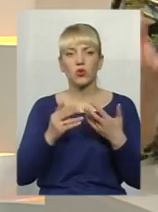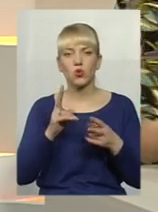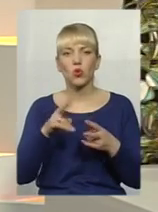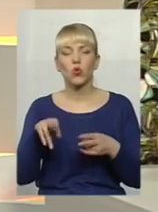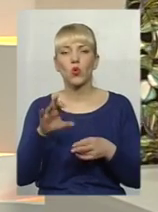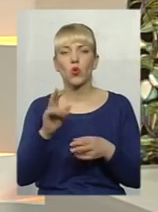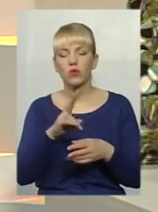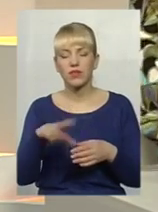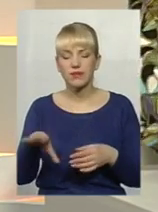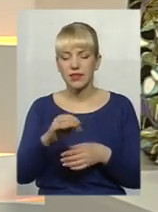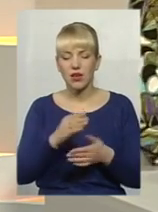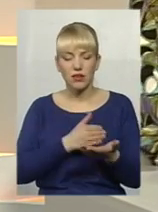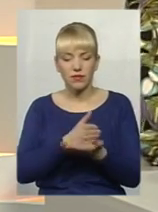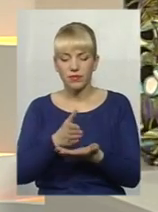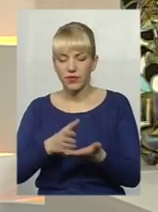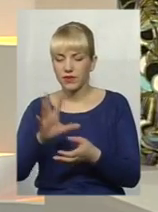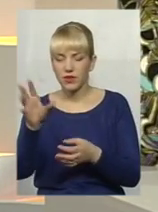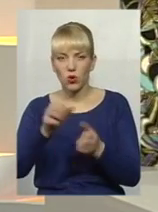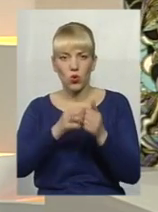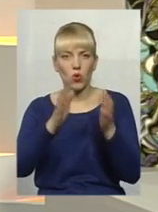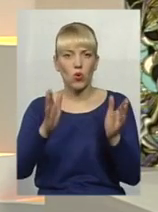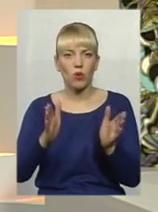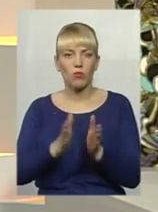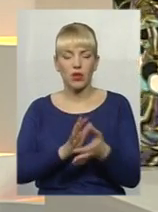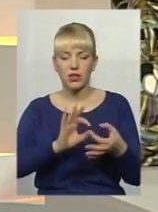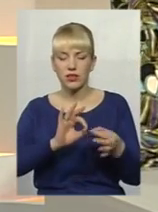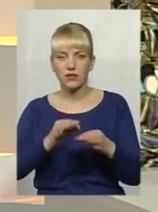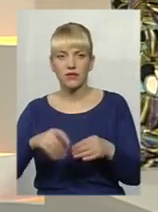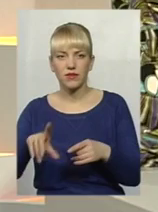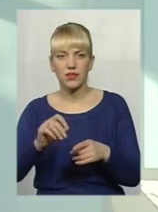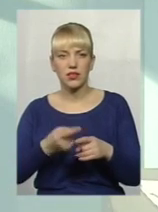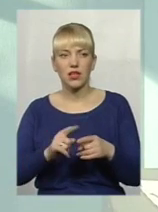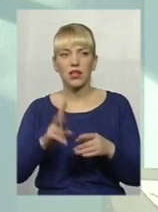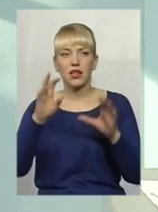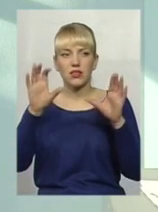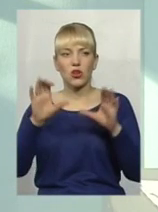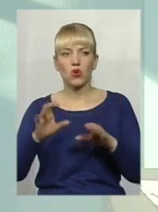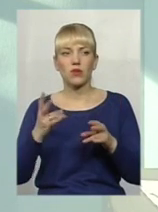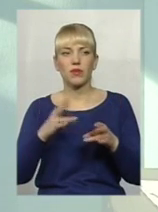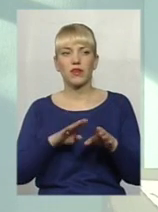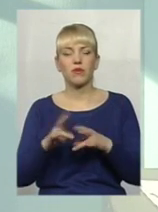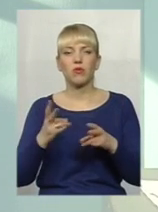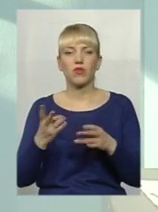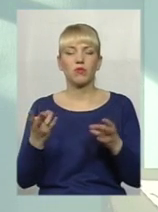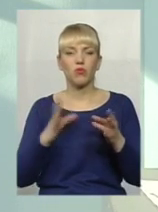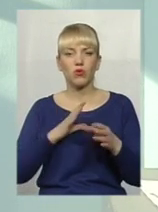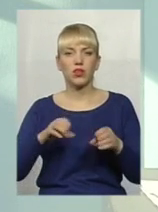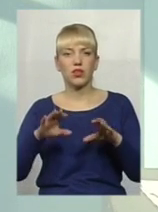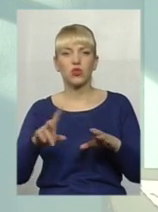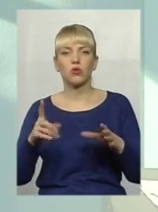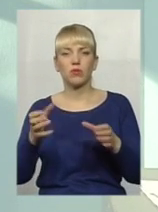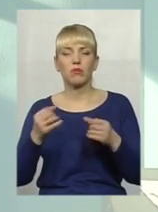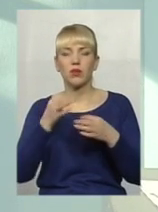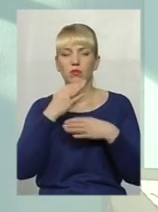Тобто весь спектр, весь комплекс, весь ланцюг. Ну, це в першу чергу на законодавчому рівні має бути вирішено, що приймати будь-який закон